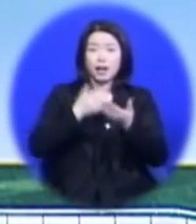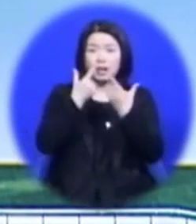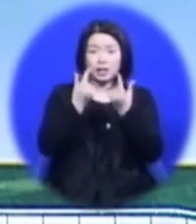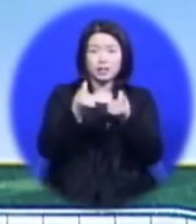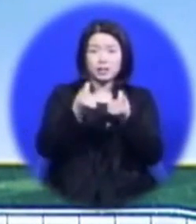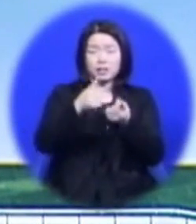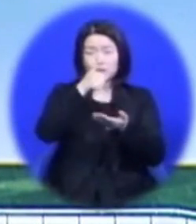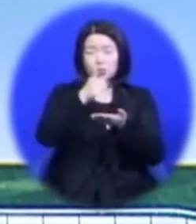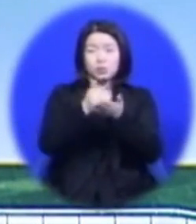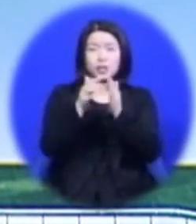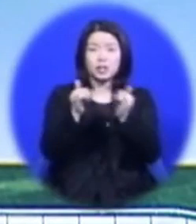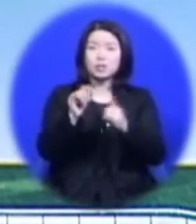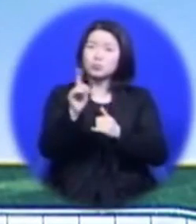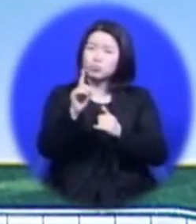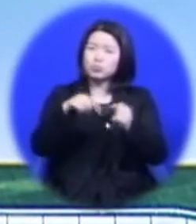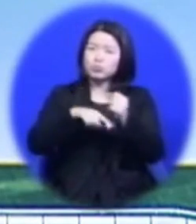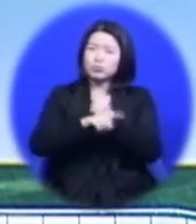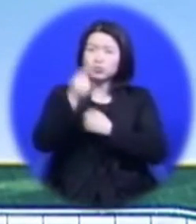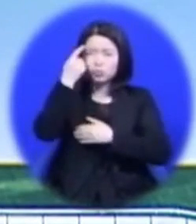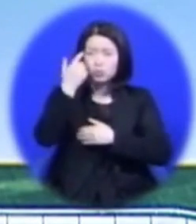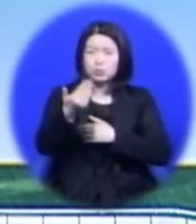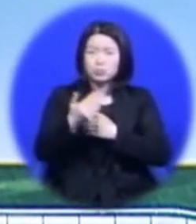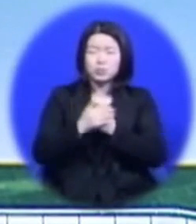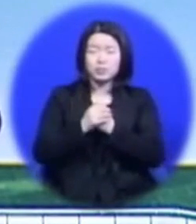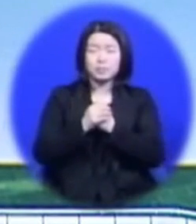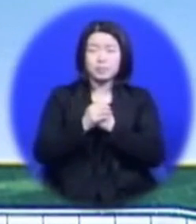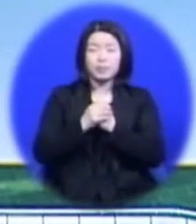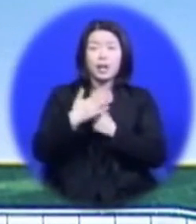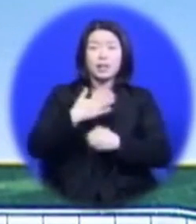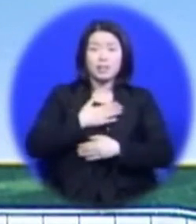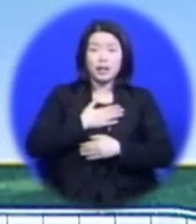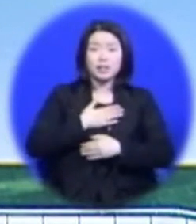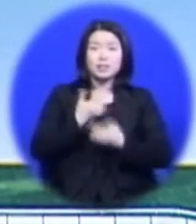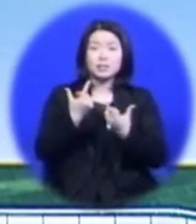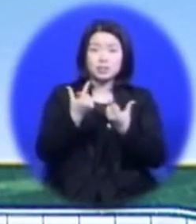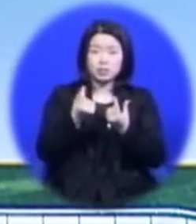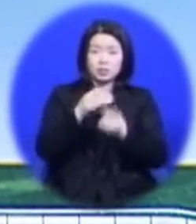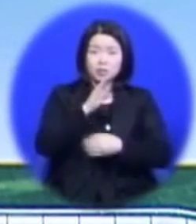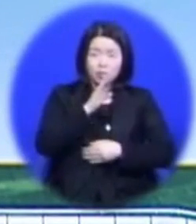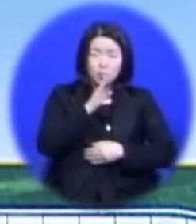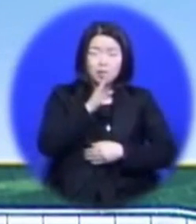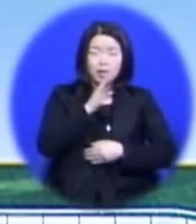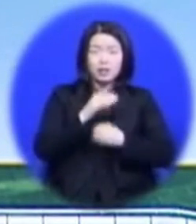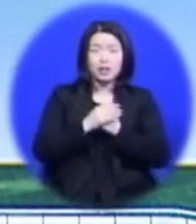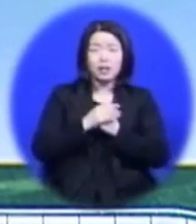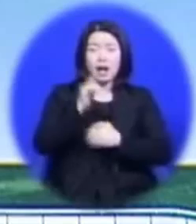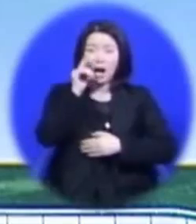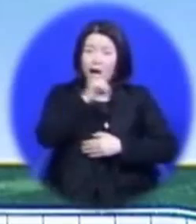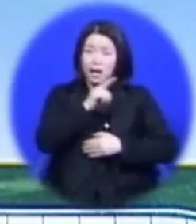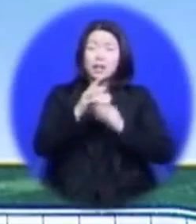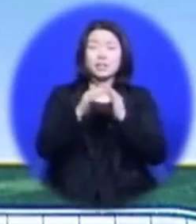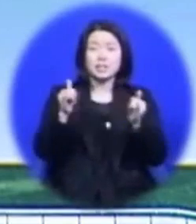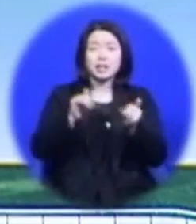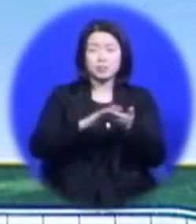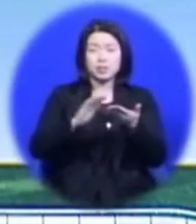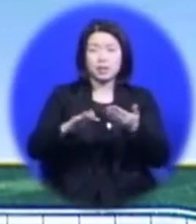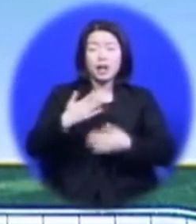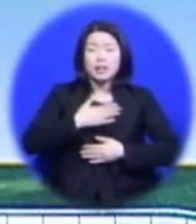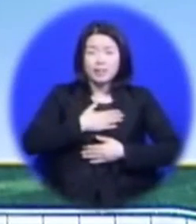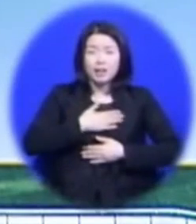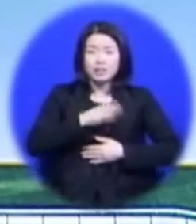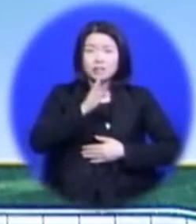죄인이 무슨 뜻이죠? 나는 정말 악한 자입니다. 나는